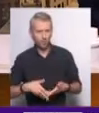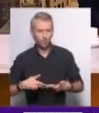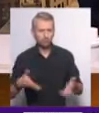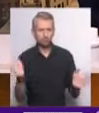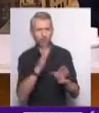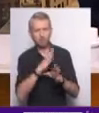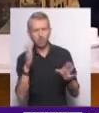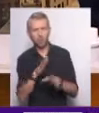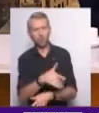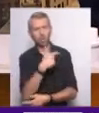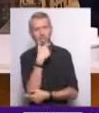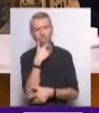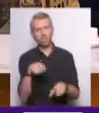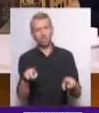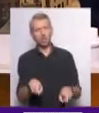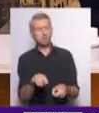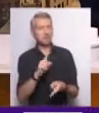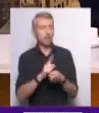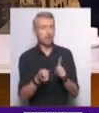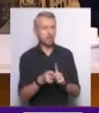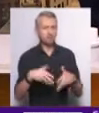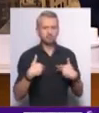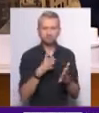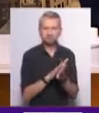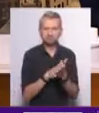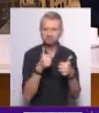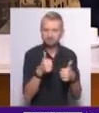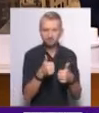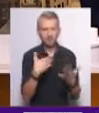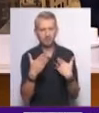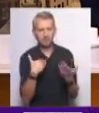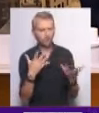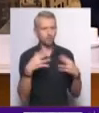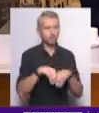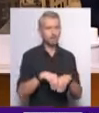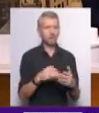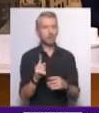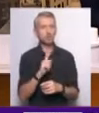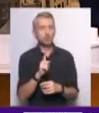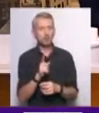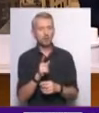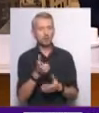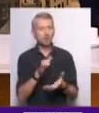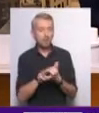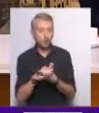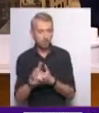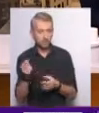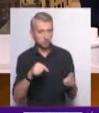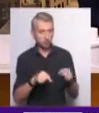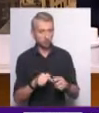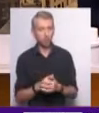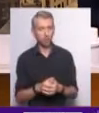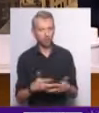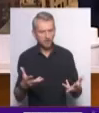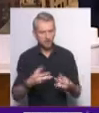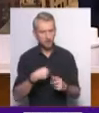вільно. І навпаки, вітається будь-яке спілкування, будь-яке об'єднання для того, щоб випрацьовувати і знайомитися між собою,